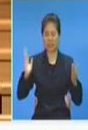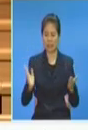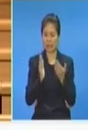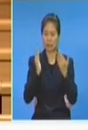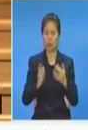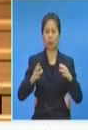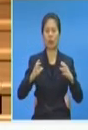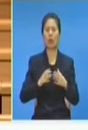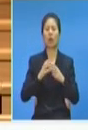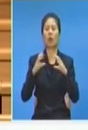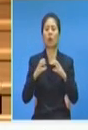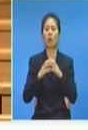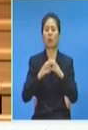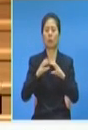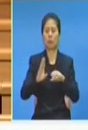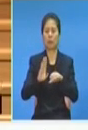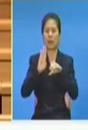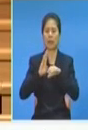าน